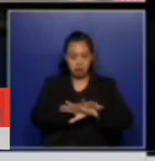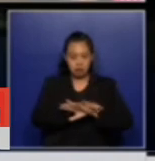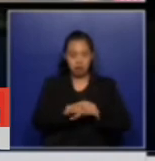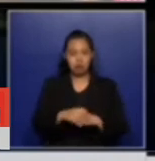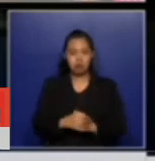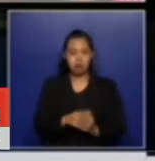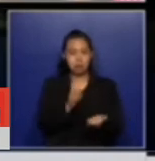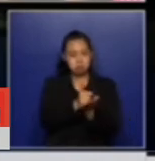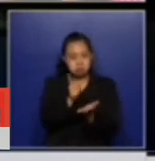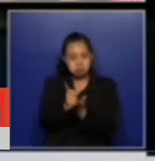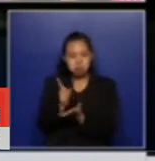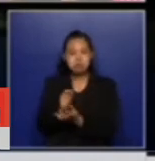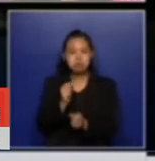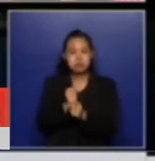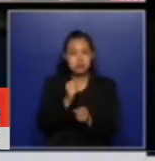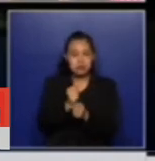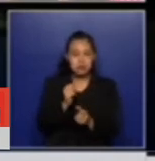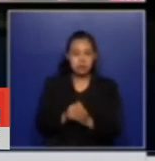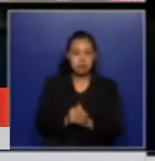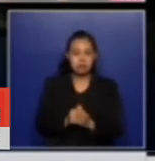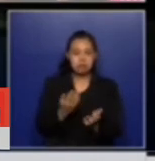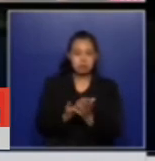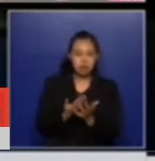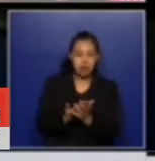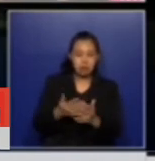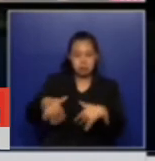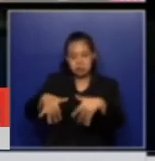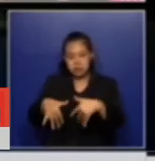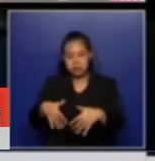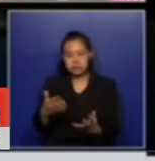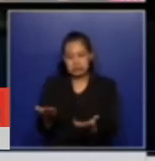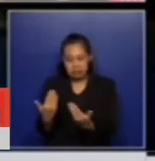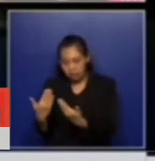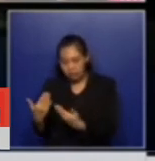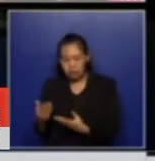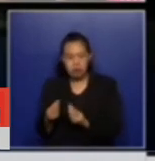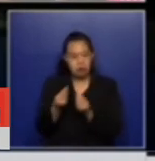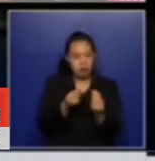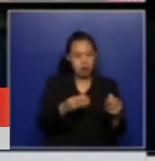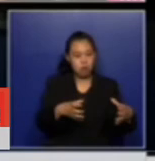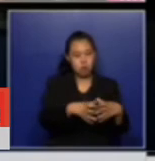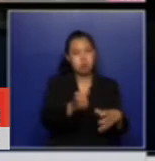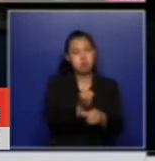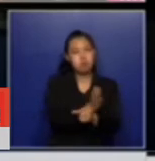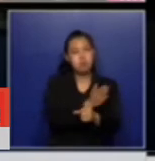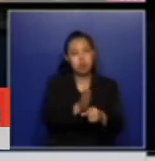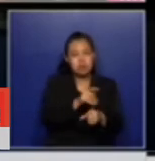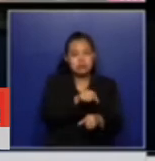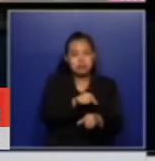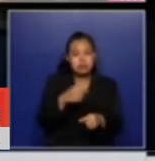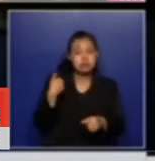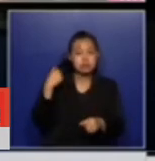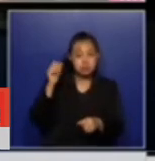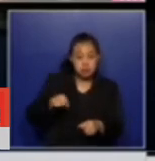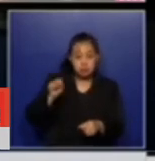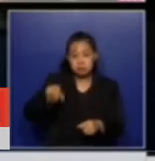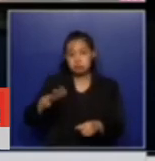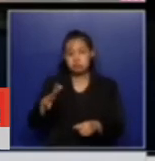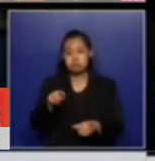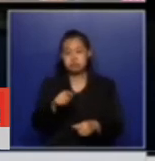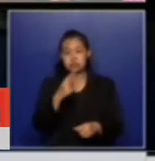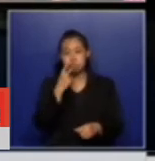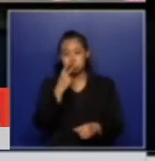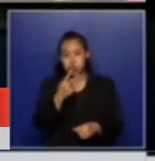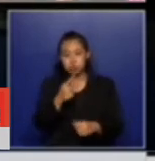เร่ขายงบประมาณให้กับกลุ่มทุนจริงหรือไม่อย่างไรท่านยังไม่ต้องชี้แจงครับเพราะเดี๋ยวต้องรอลุก